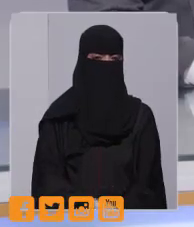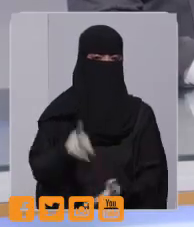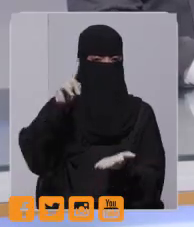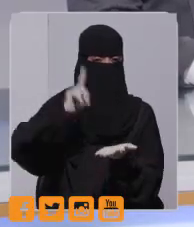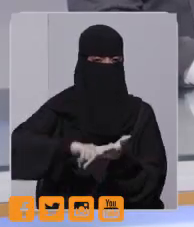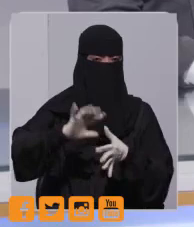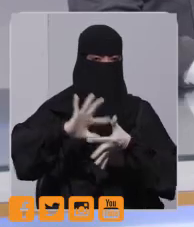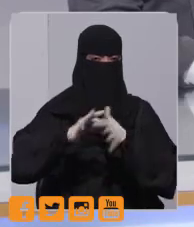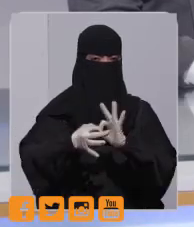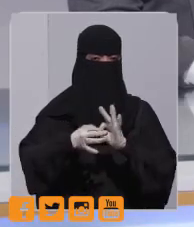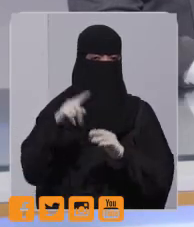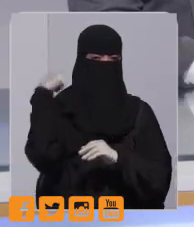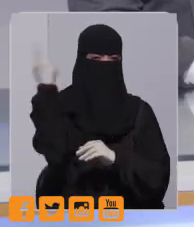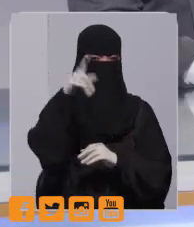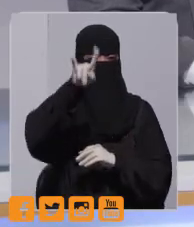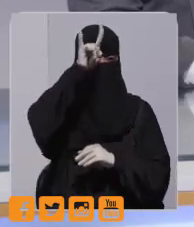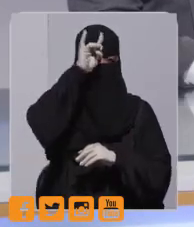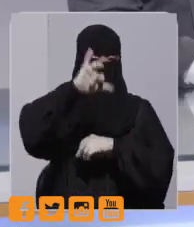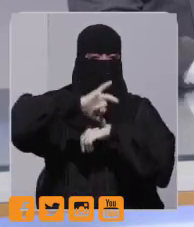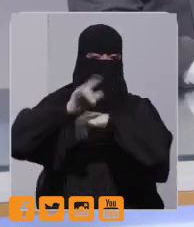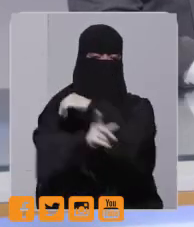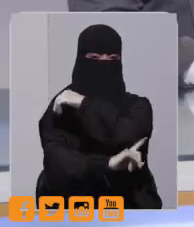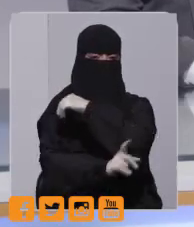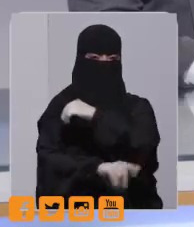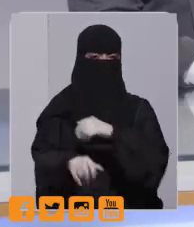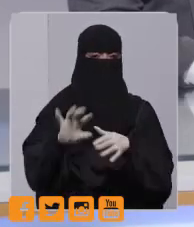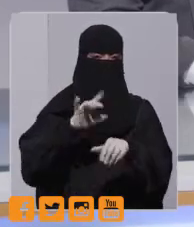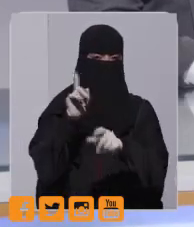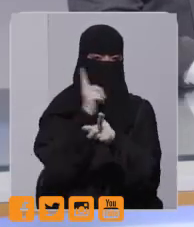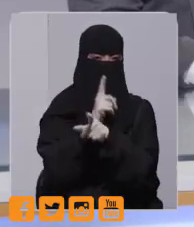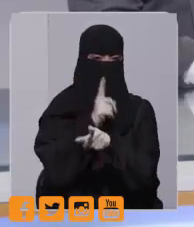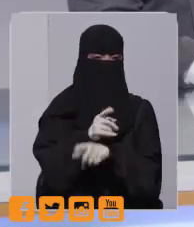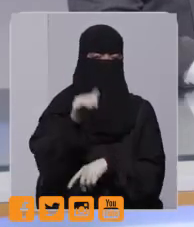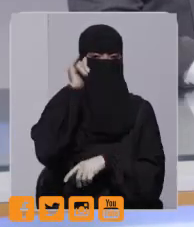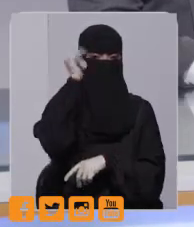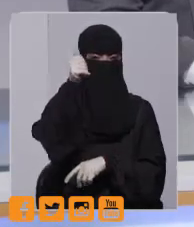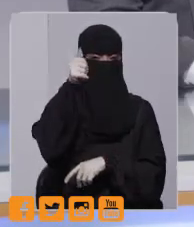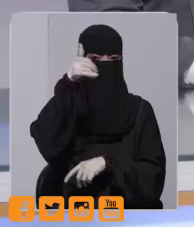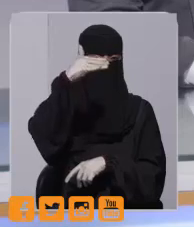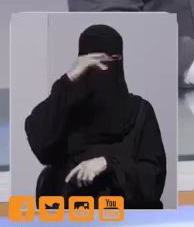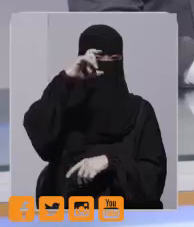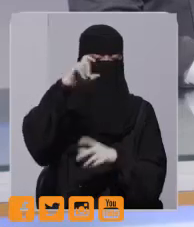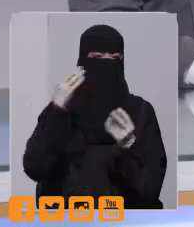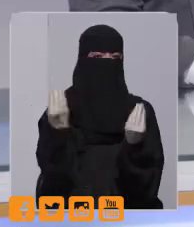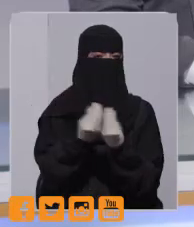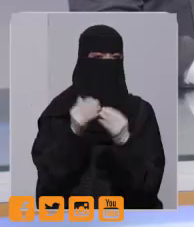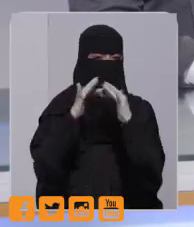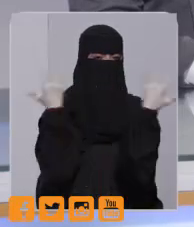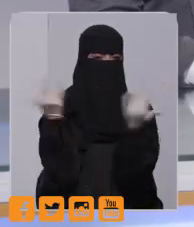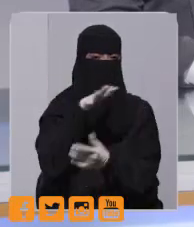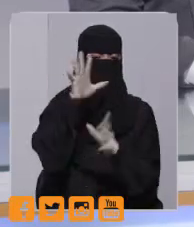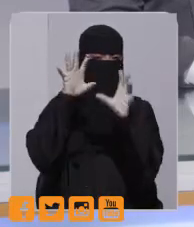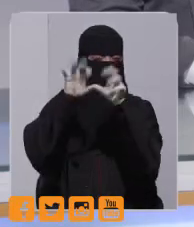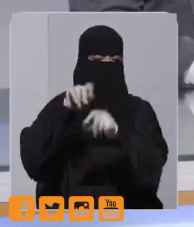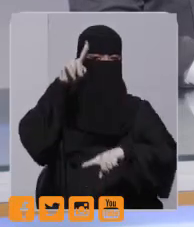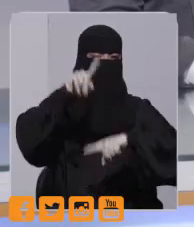اكد وزير الدوله محافظ العاصمه المؤقته عدن الاستاذ احمد نمله سن السلطه المحليه لا تريد السيطره ولا